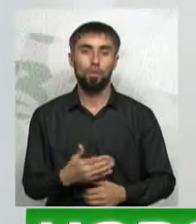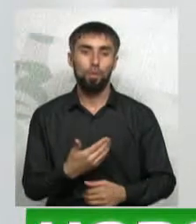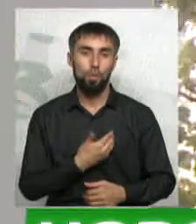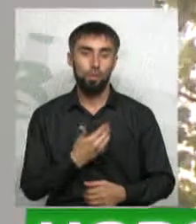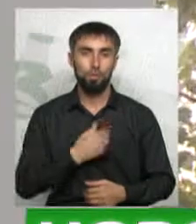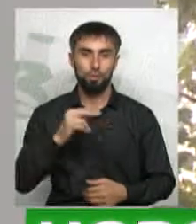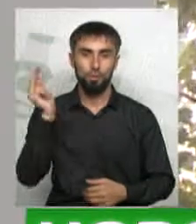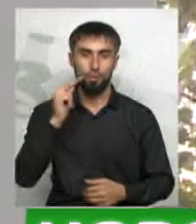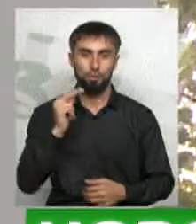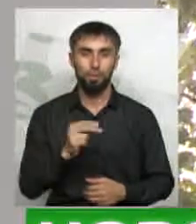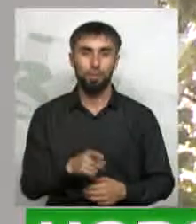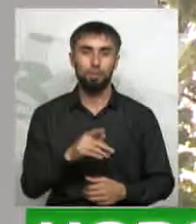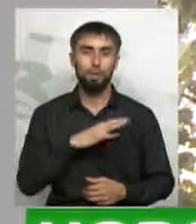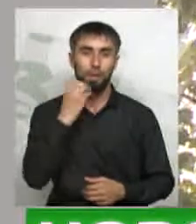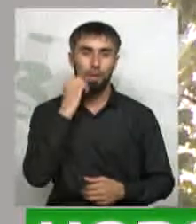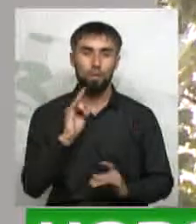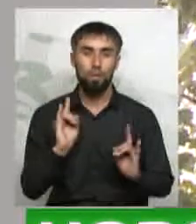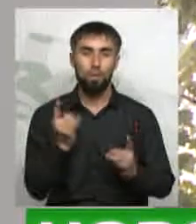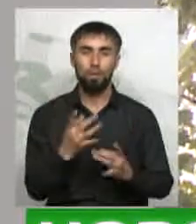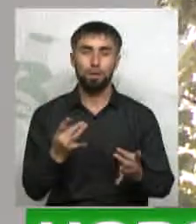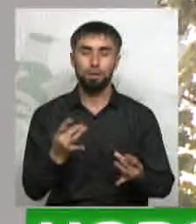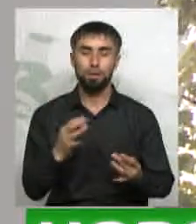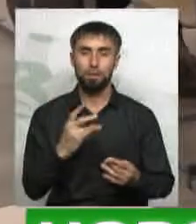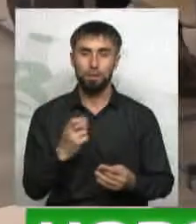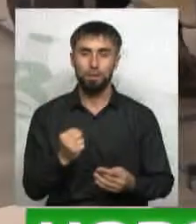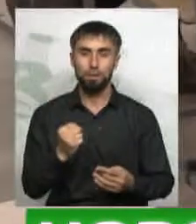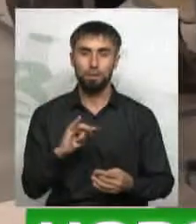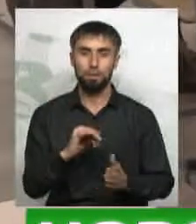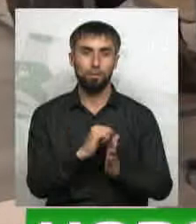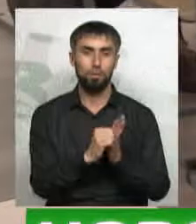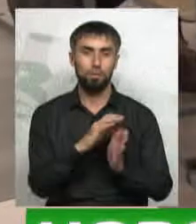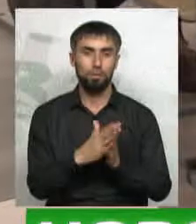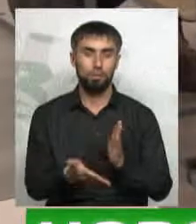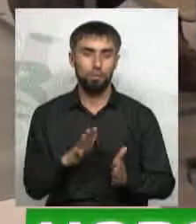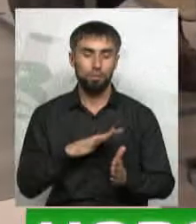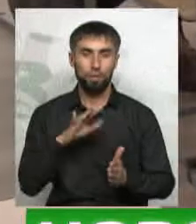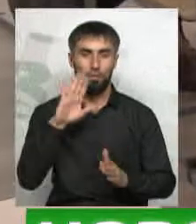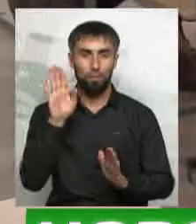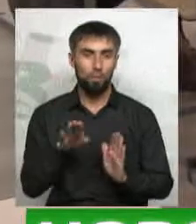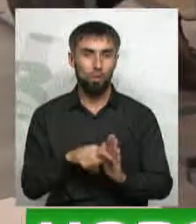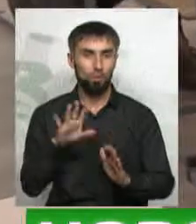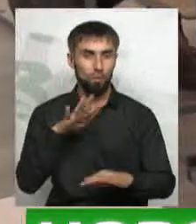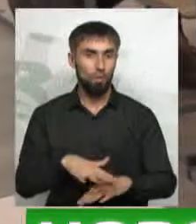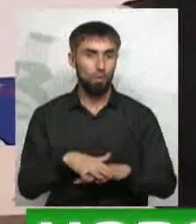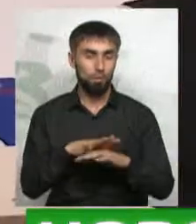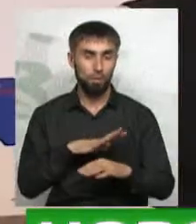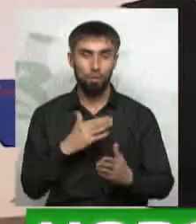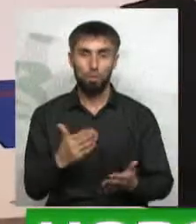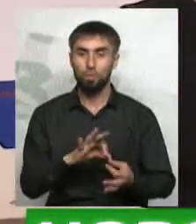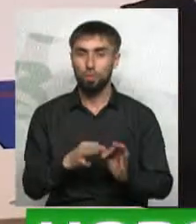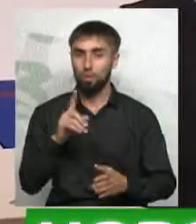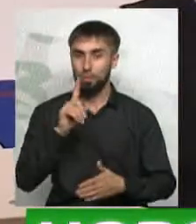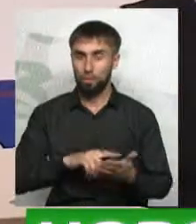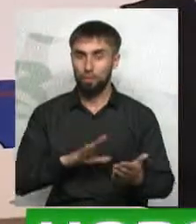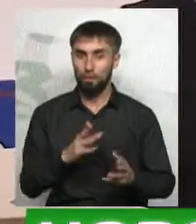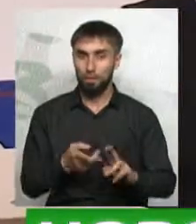хочешь учиться. Сгнившие оконные рамы, сырость на стенах, сыпящаяся штукатурка, затопленные подвалы. Сейчас в это сложно